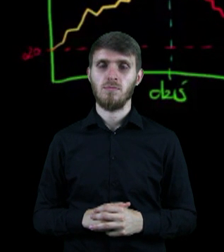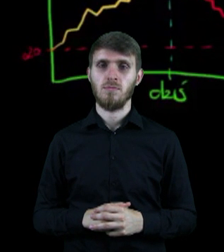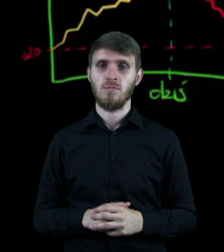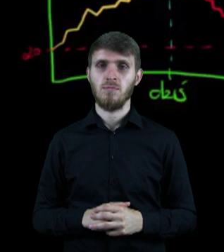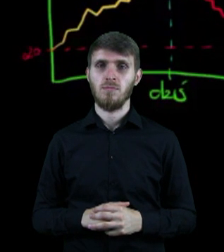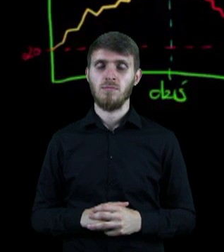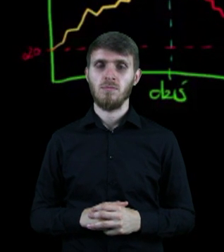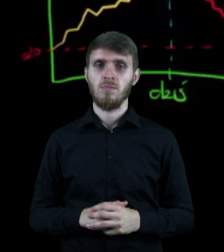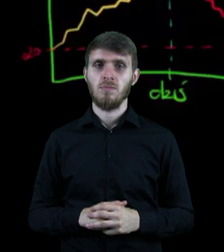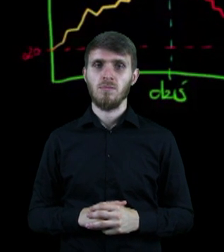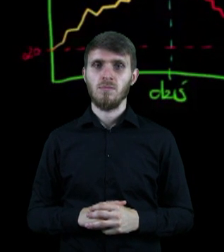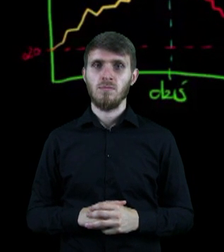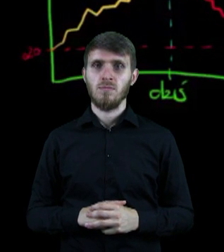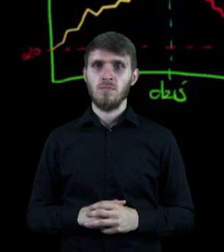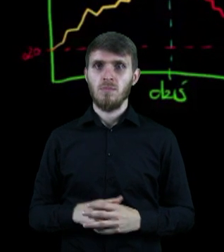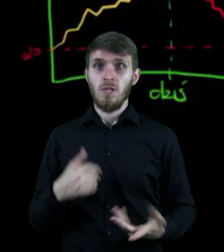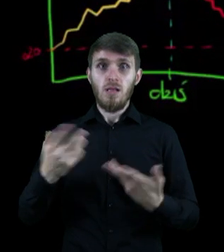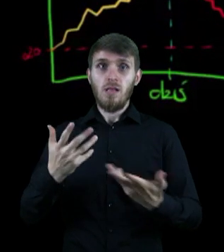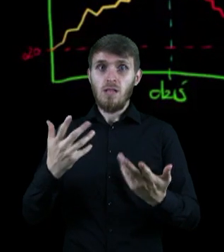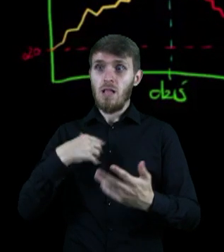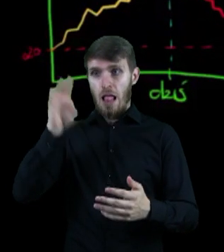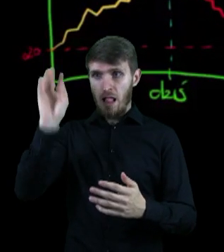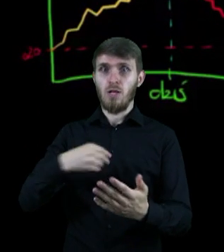XYZ wynosi 80 zł.